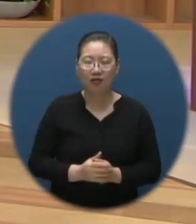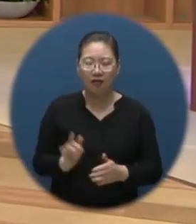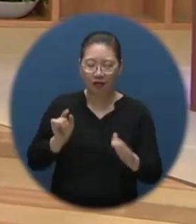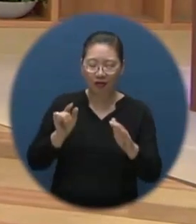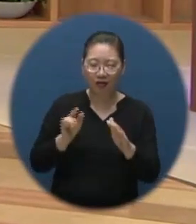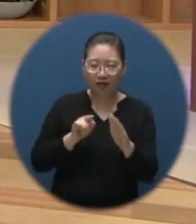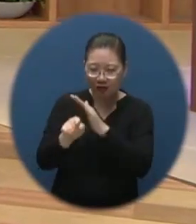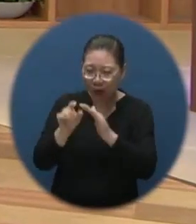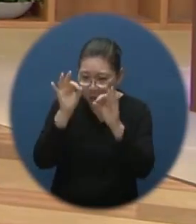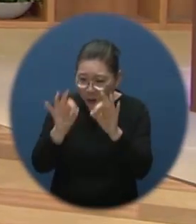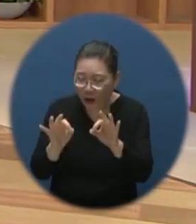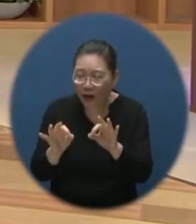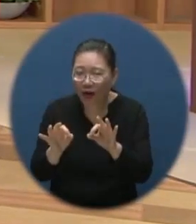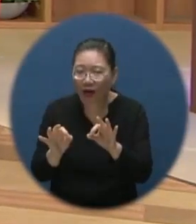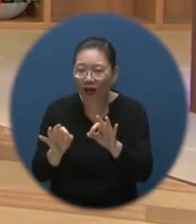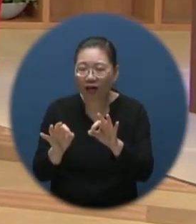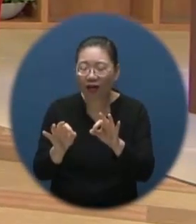봤는데